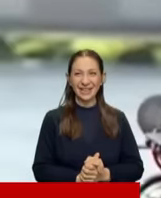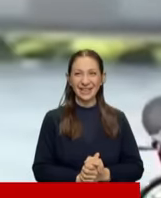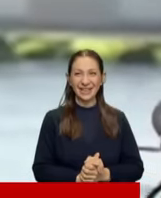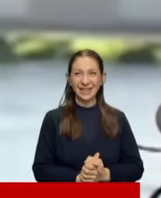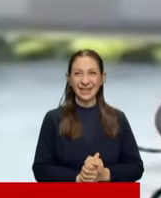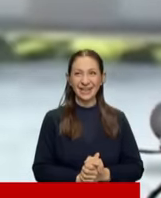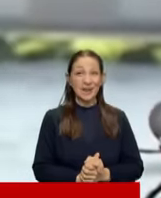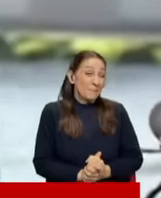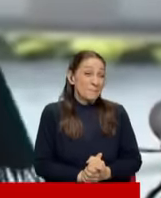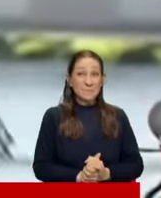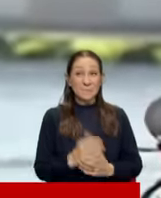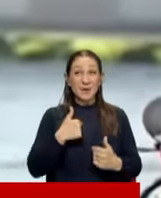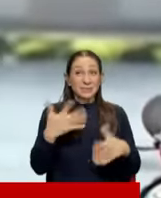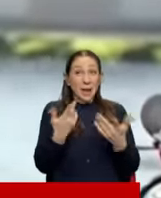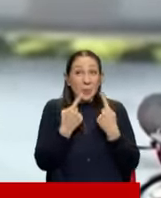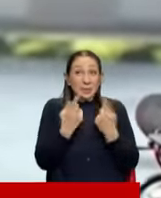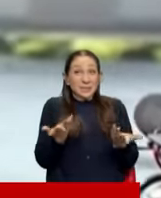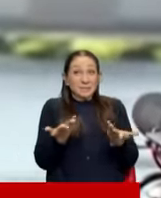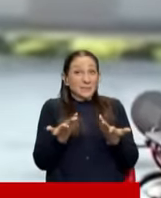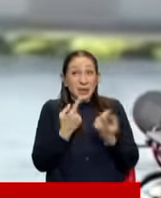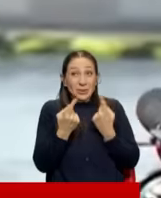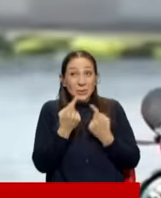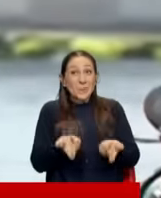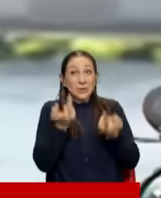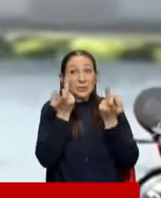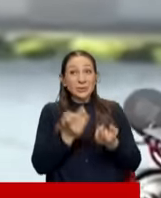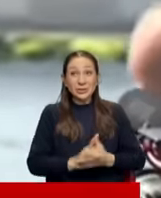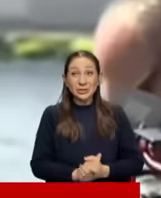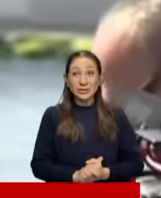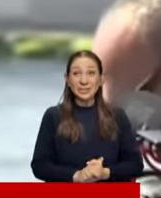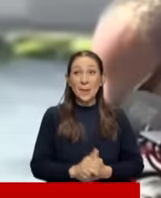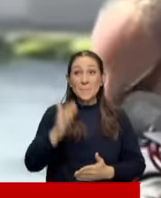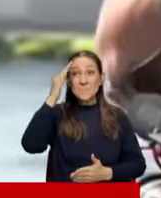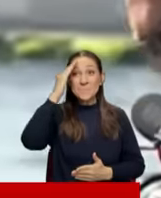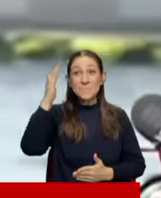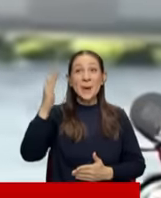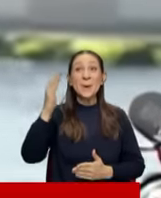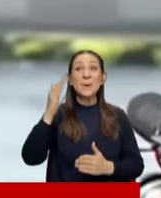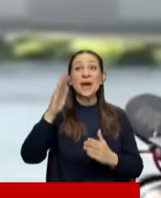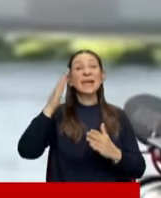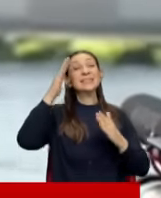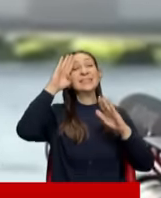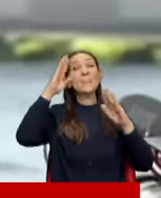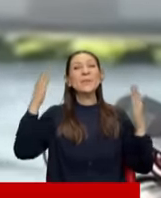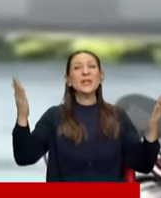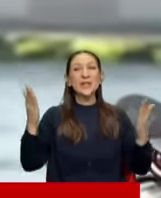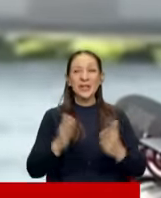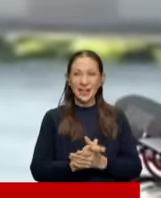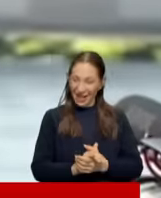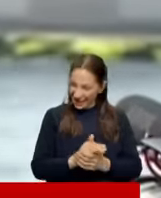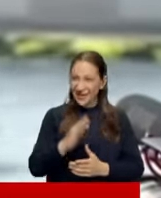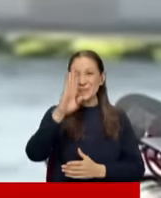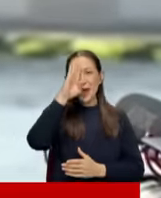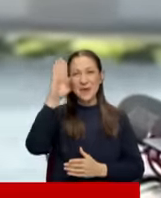kay ben şimdi Ne konuşayım Ne konuşursam Boş merhaba İstanbul Evet merhaba